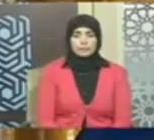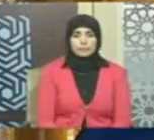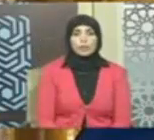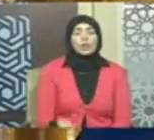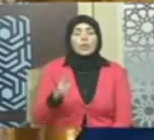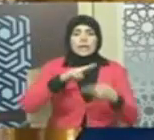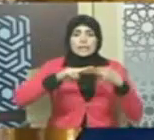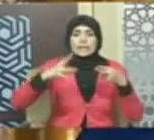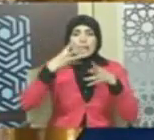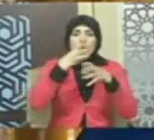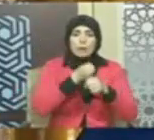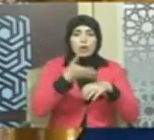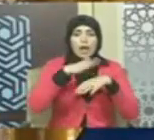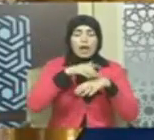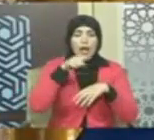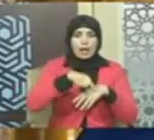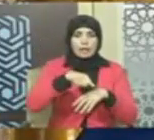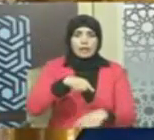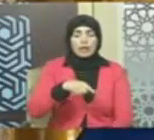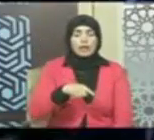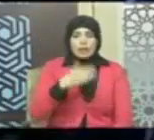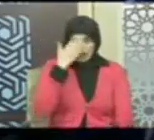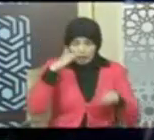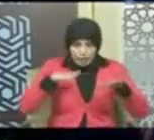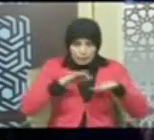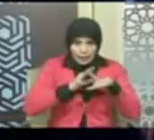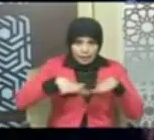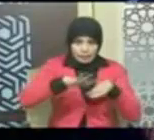وسلام على عباده الذين اصطفى،